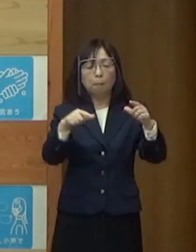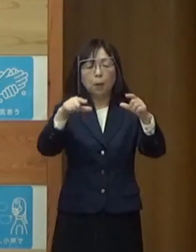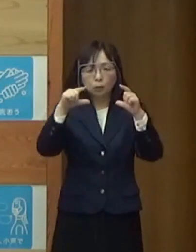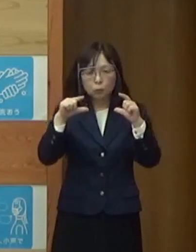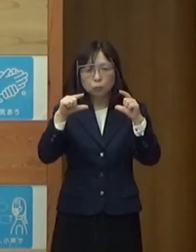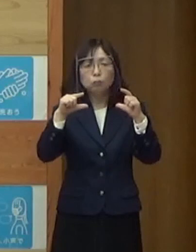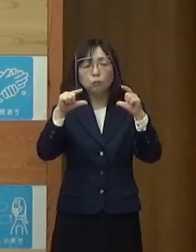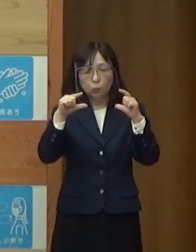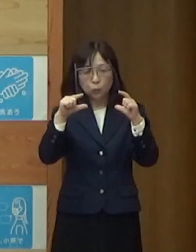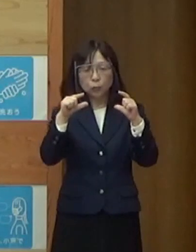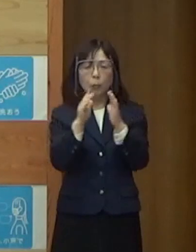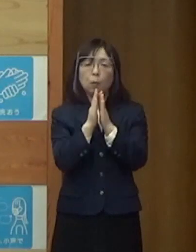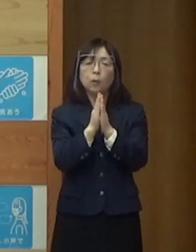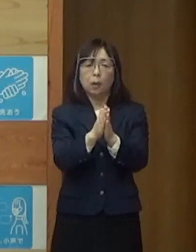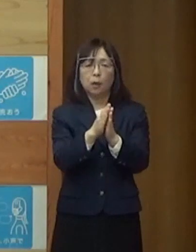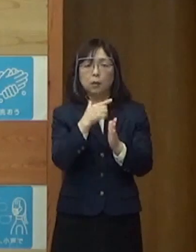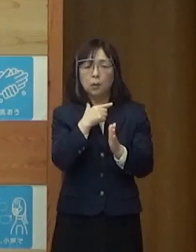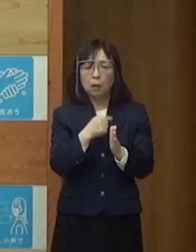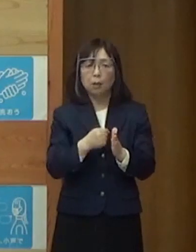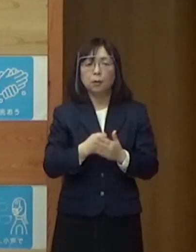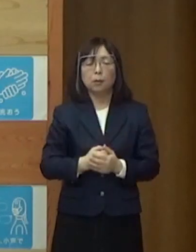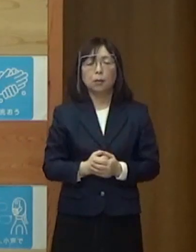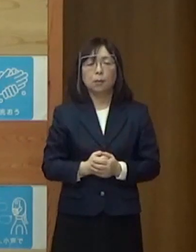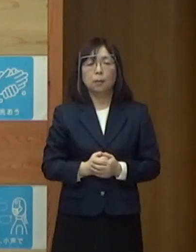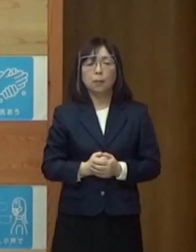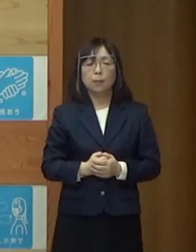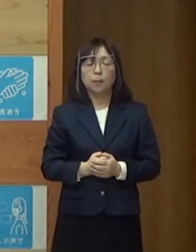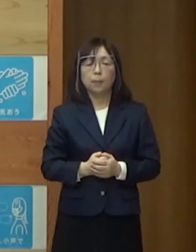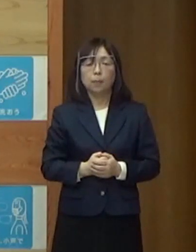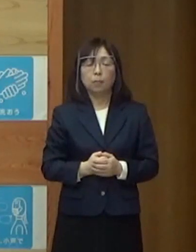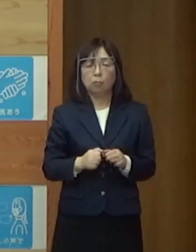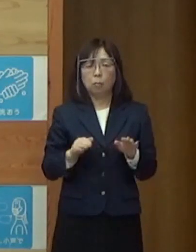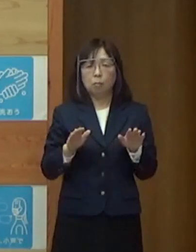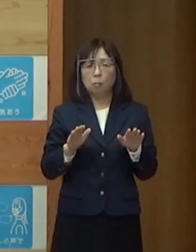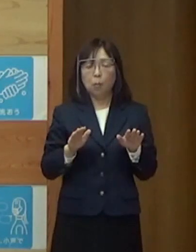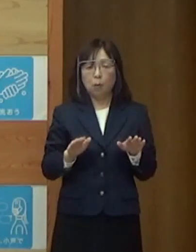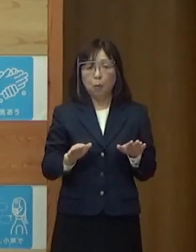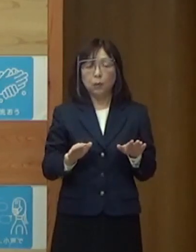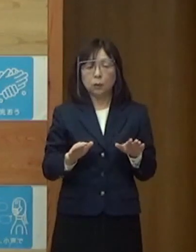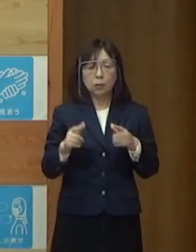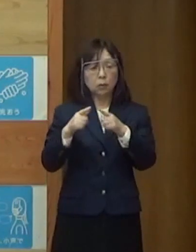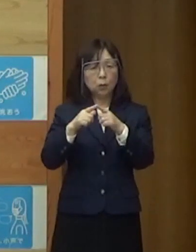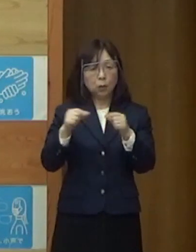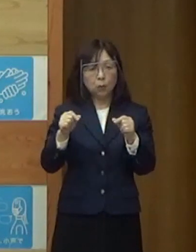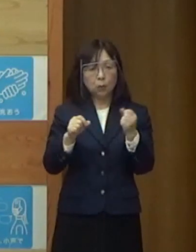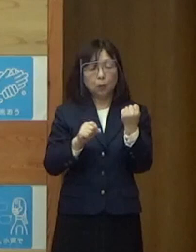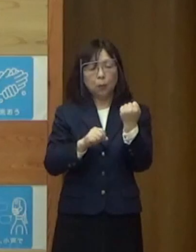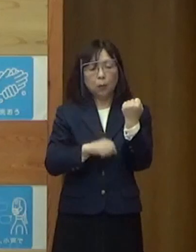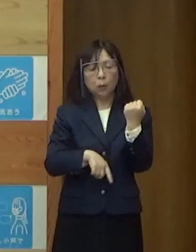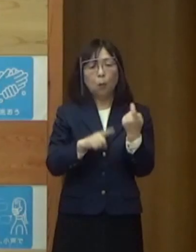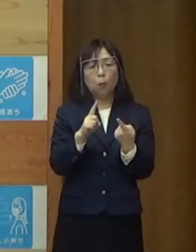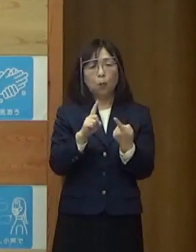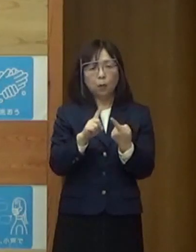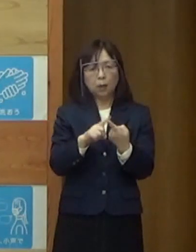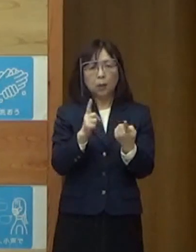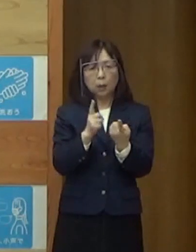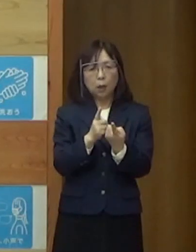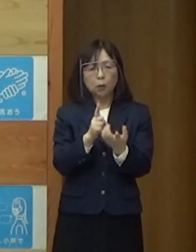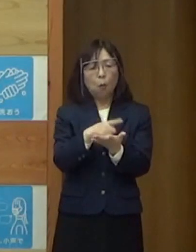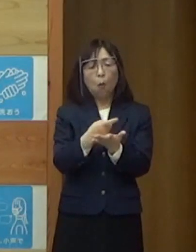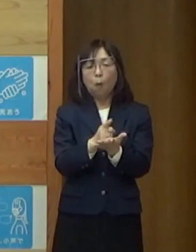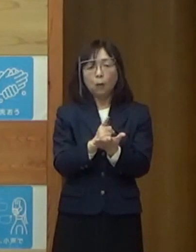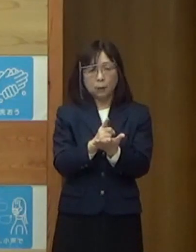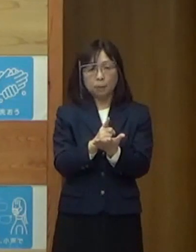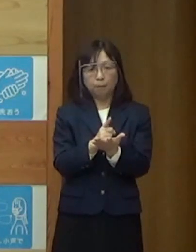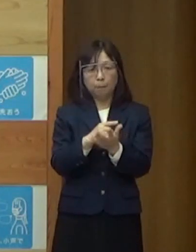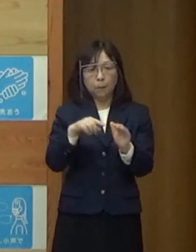クの着用をお願いいたします。本日国の基本的対処方針が全面的